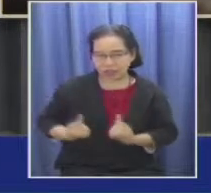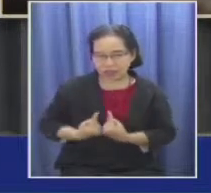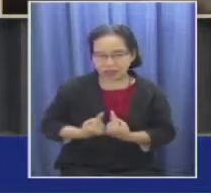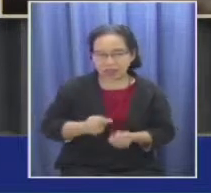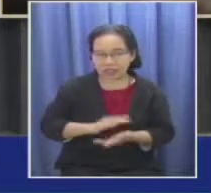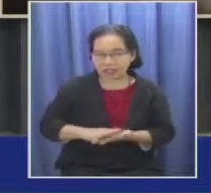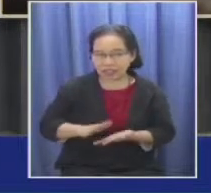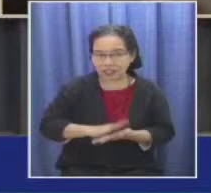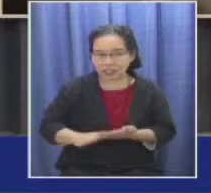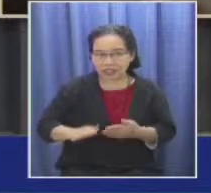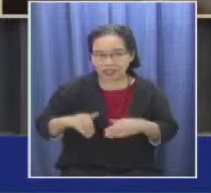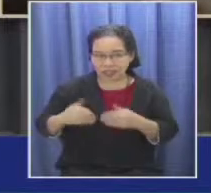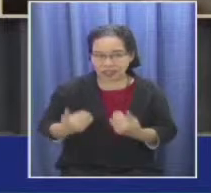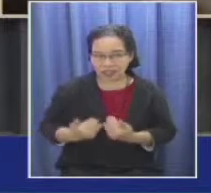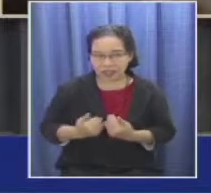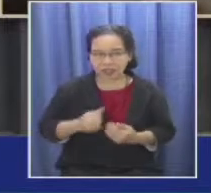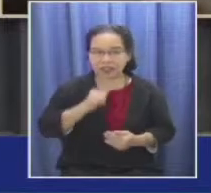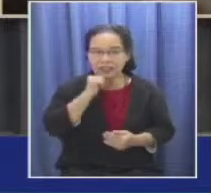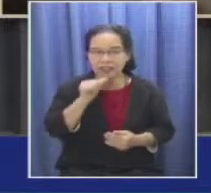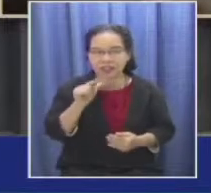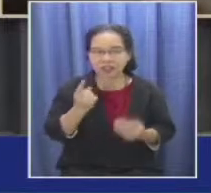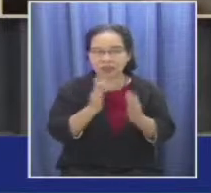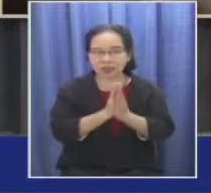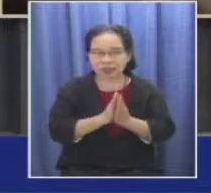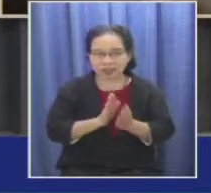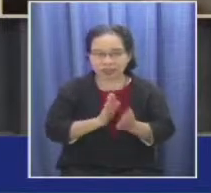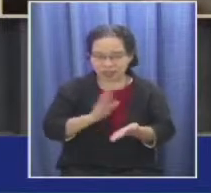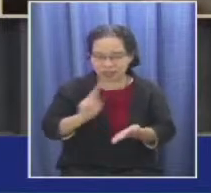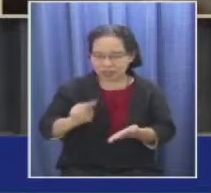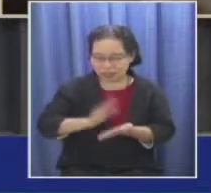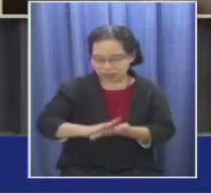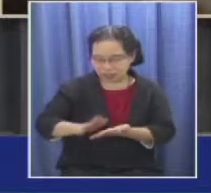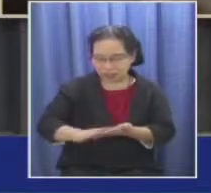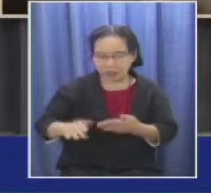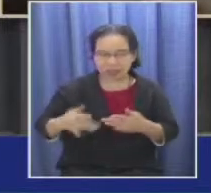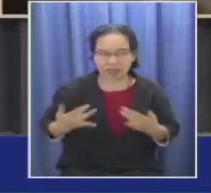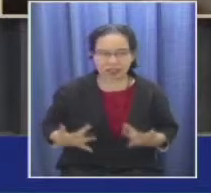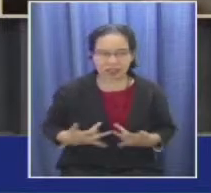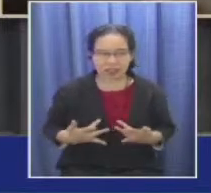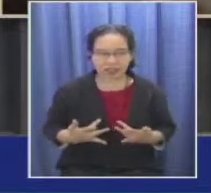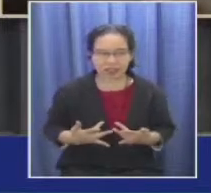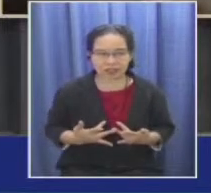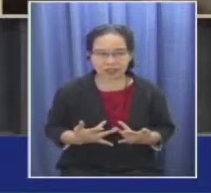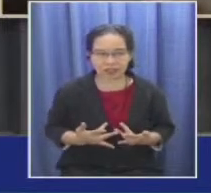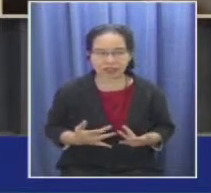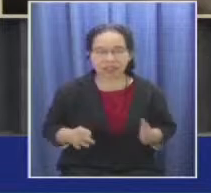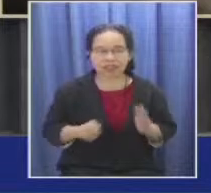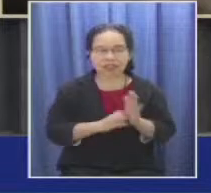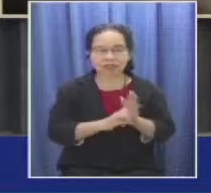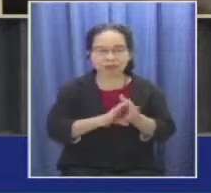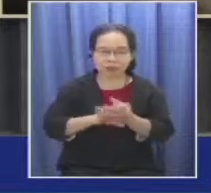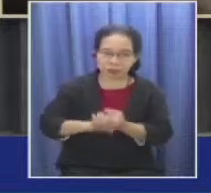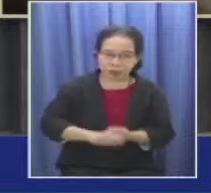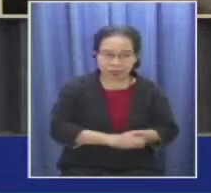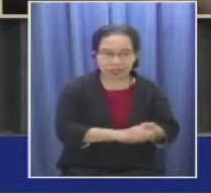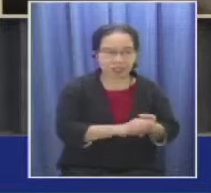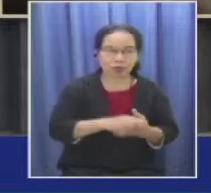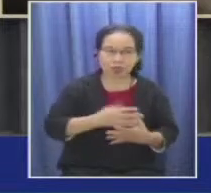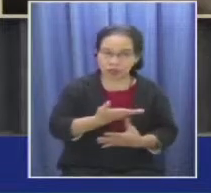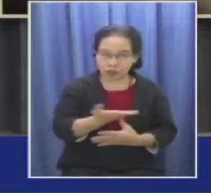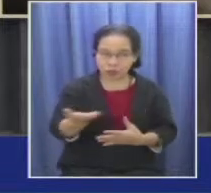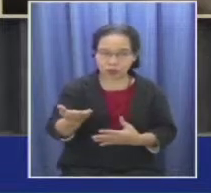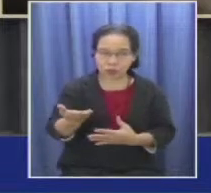wo Nyankopɔn betie yɛ mpaye bɔ na sɛdeɛ ɛbɛyɛ wo Nyankopɔn betie yɛ mpaye bɔ no mama yɛ ntie akoma no